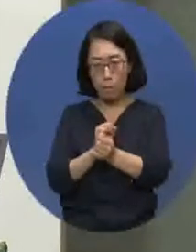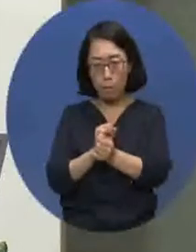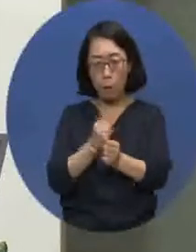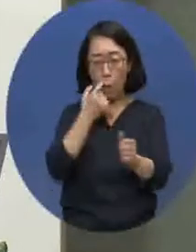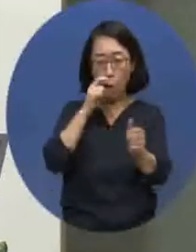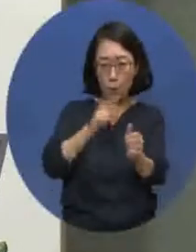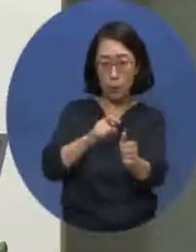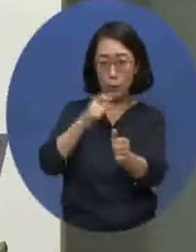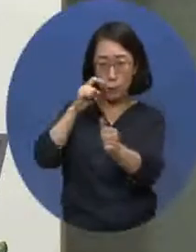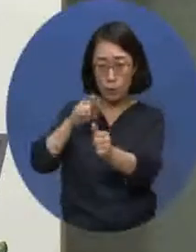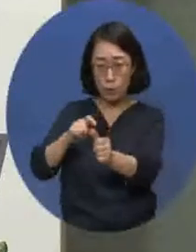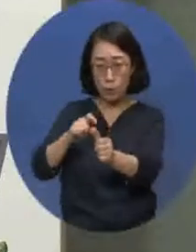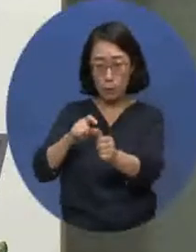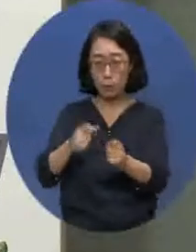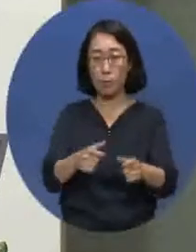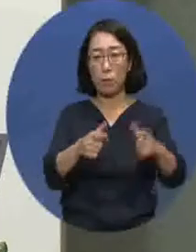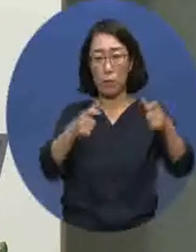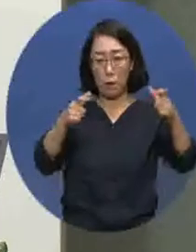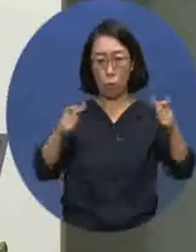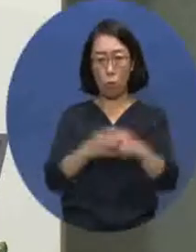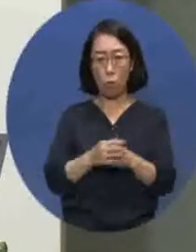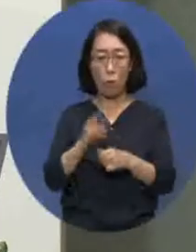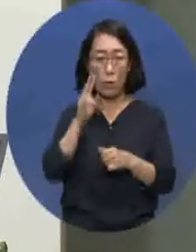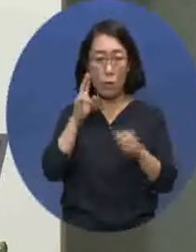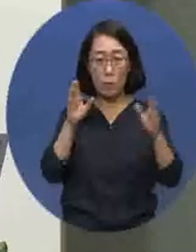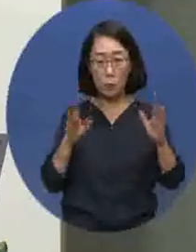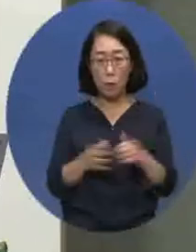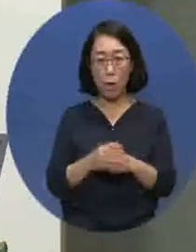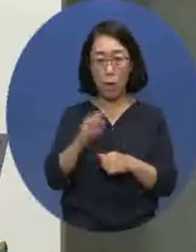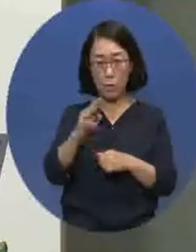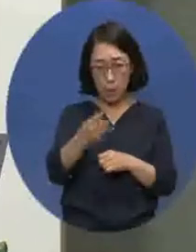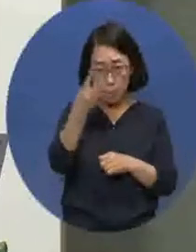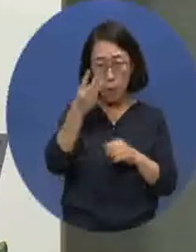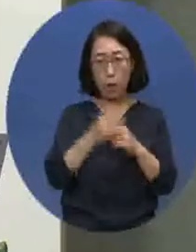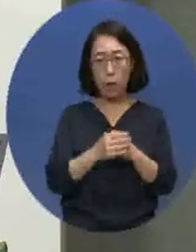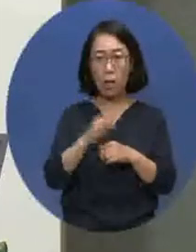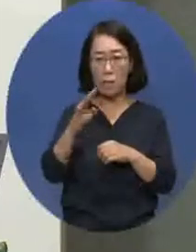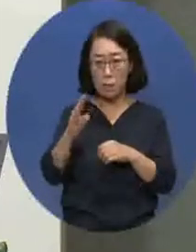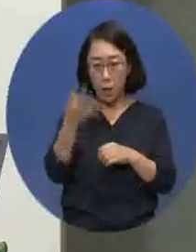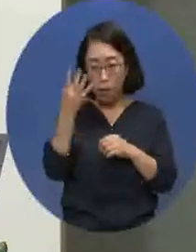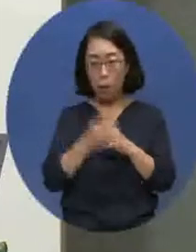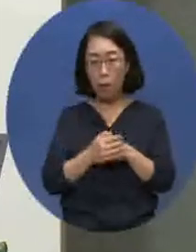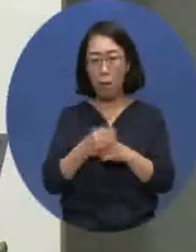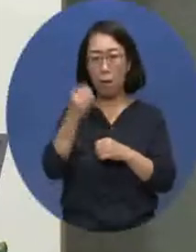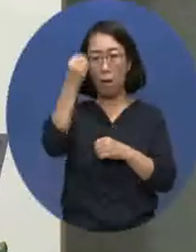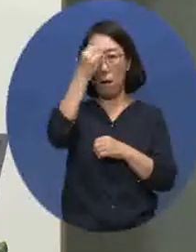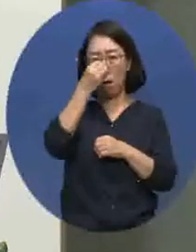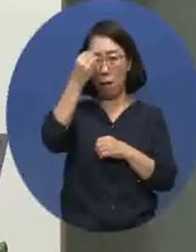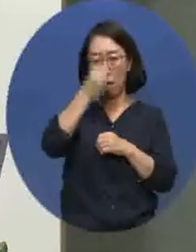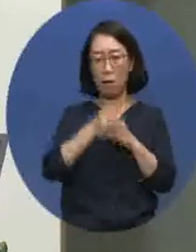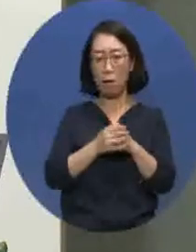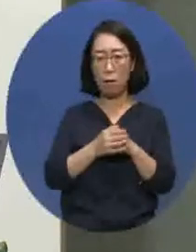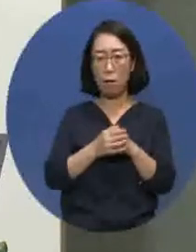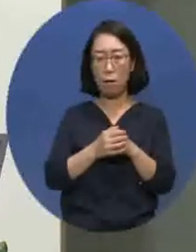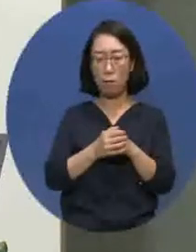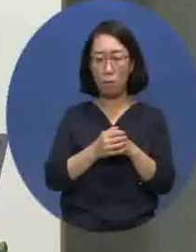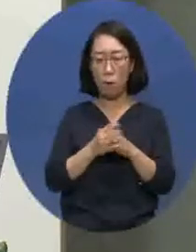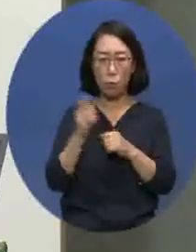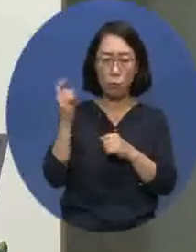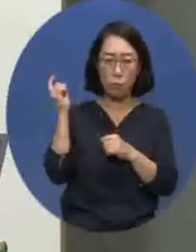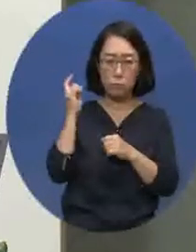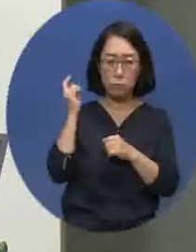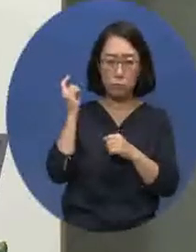환자가 늘어나고 그래서 뭐 이틀 동안의 3백 명이 다 뭐 4백 명이 다 이런 얘기가 저희 규 천에 들릴